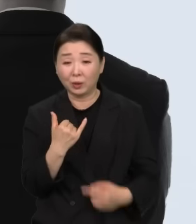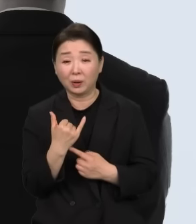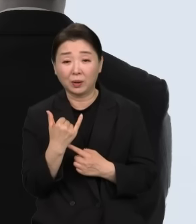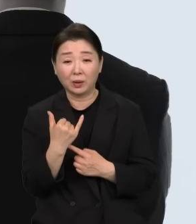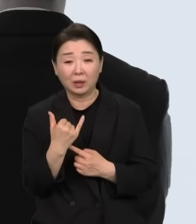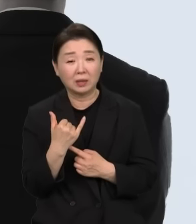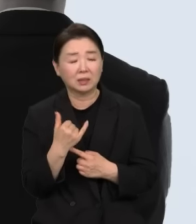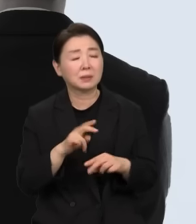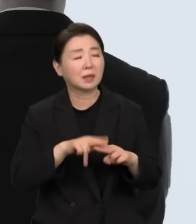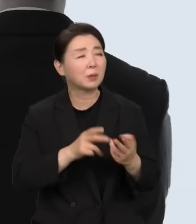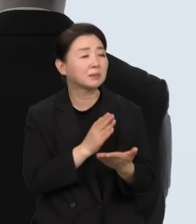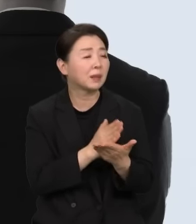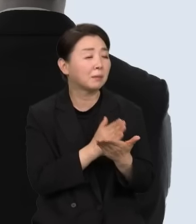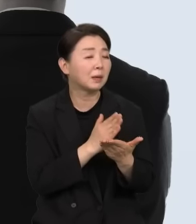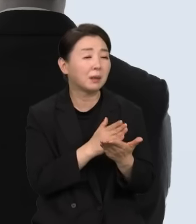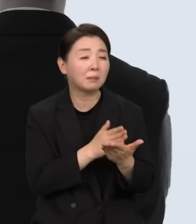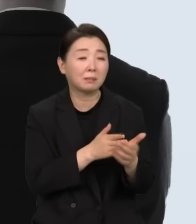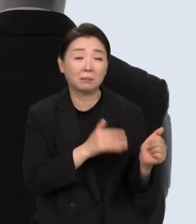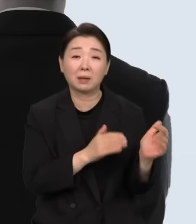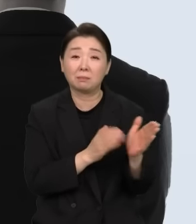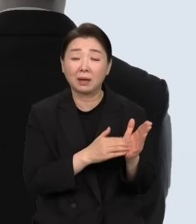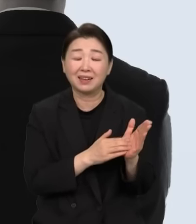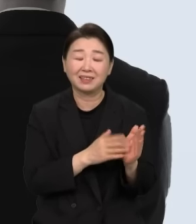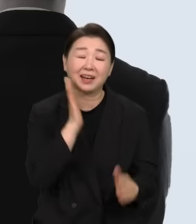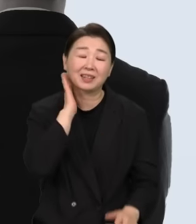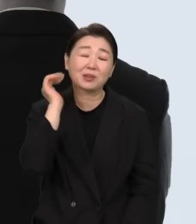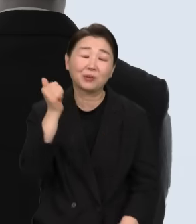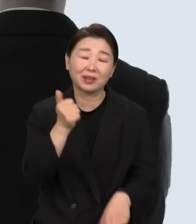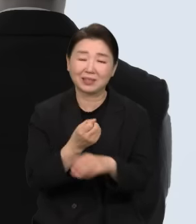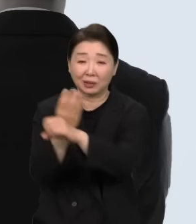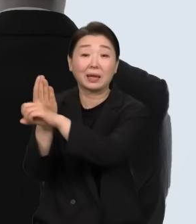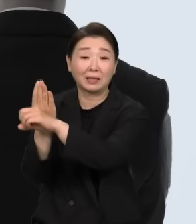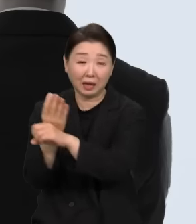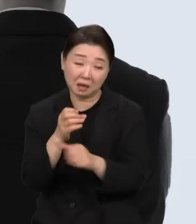그래가지고 내가 절대 펴내지 마라 내가 VIP 테 얘기를